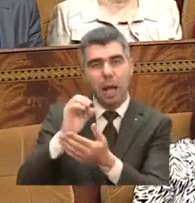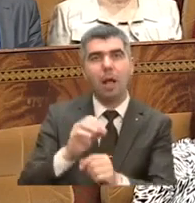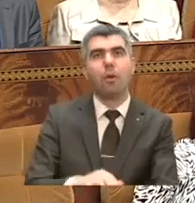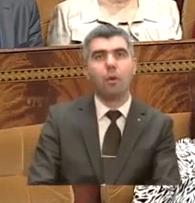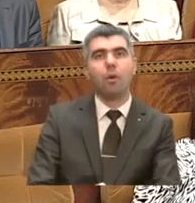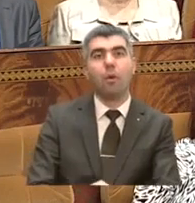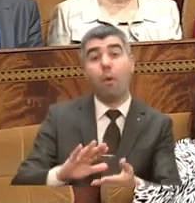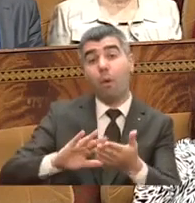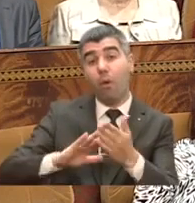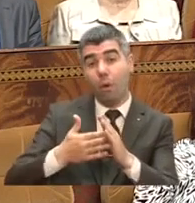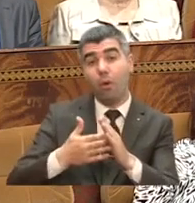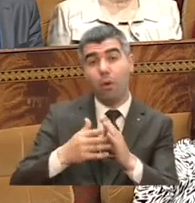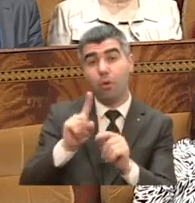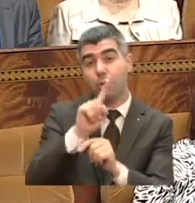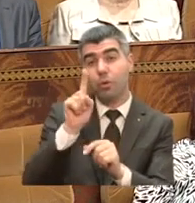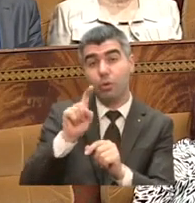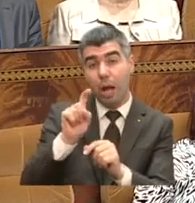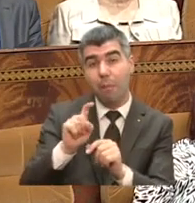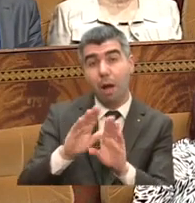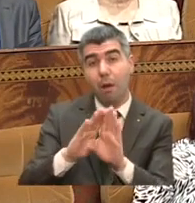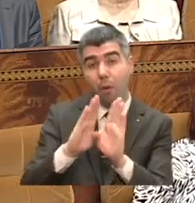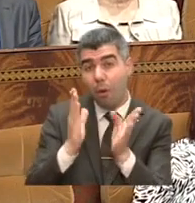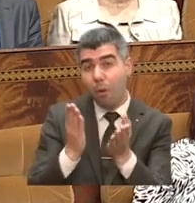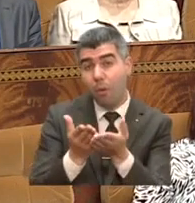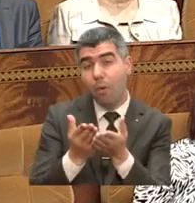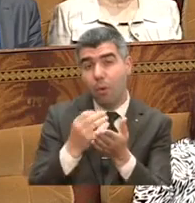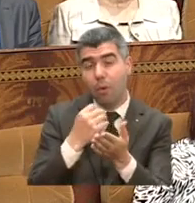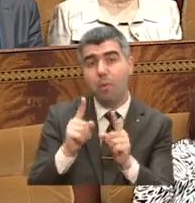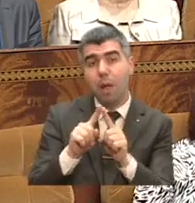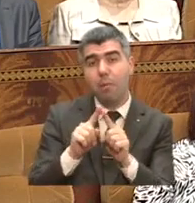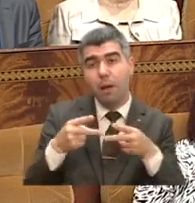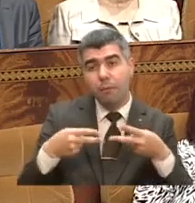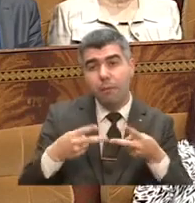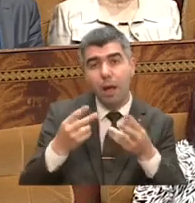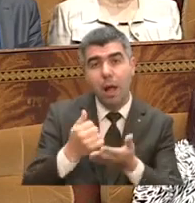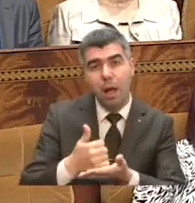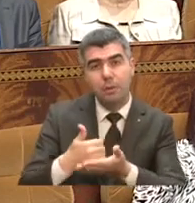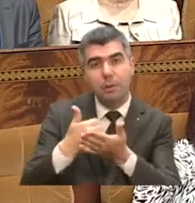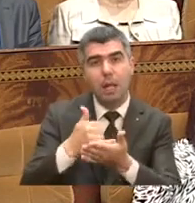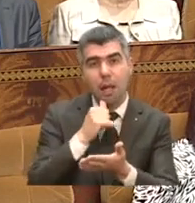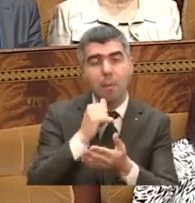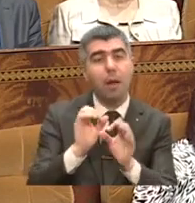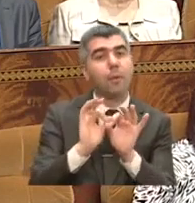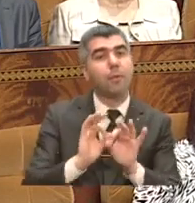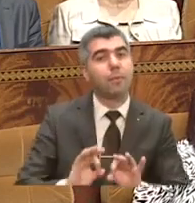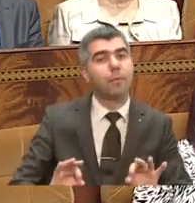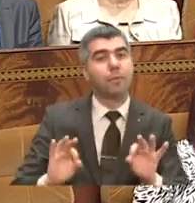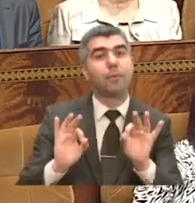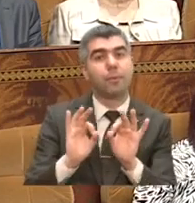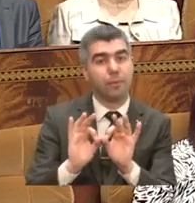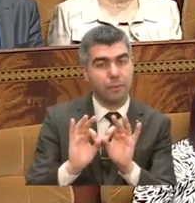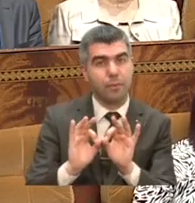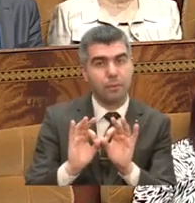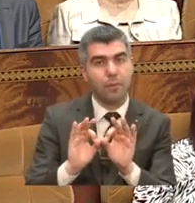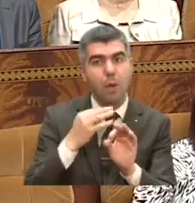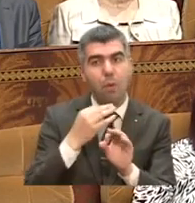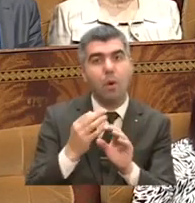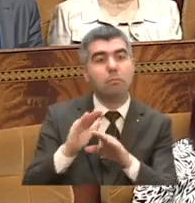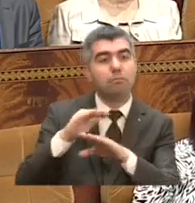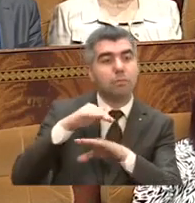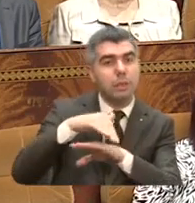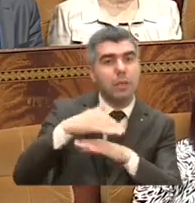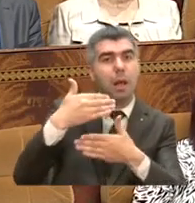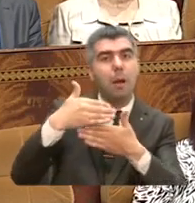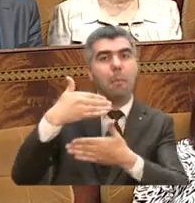هذه الجامعات لحد الآن لم ترى النور في هذه المادة الحيوية، كما أنكم وعدتم على أنكم عدة سدود سترى النور كذلك